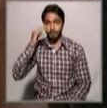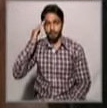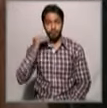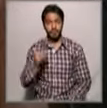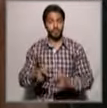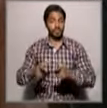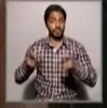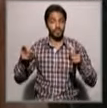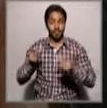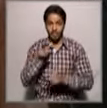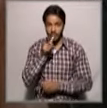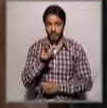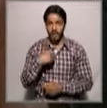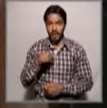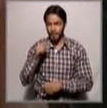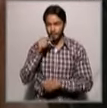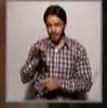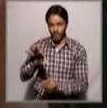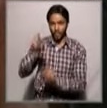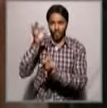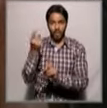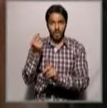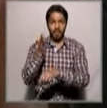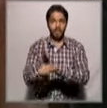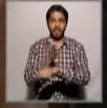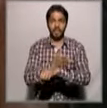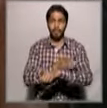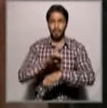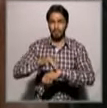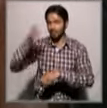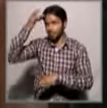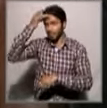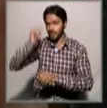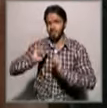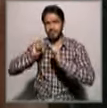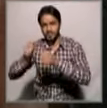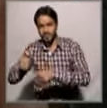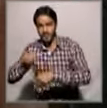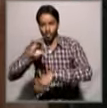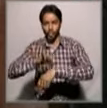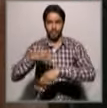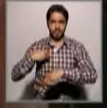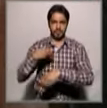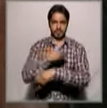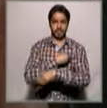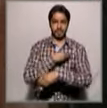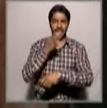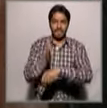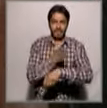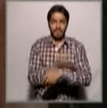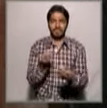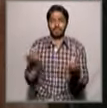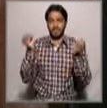هيخفف يوم وليله، ثاني يوم على طول، ثالث يوم وديتها للدكتور تاني، الحاله تدهورت اكتر، وديتها المستشفى، وبعد كده وديتها من